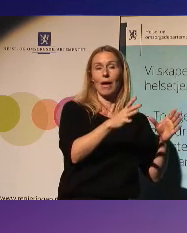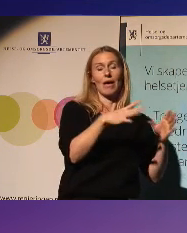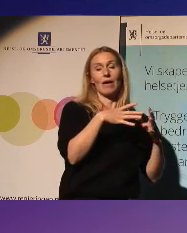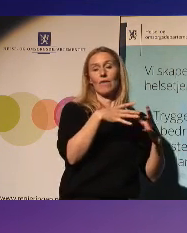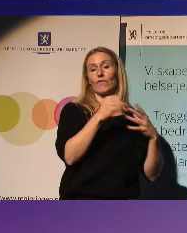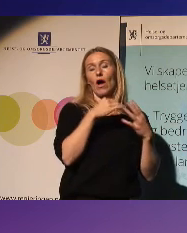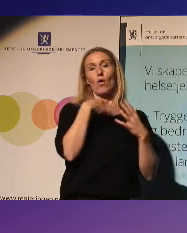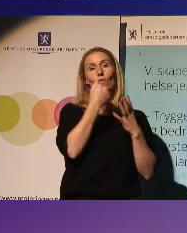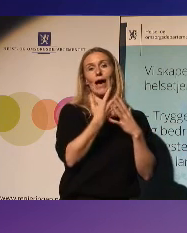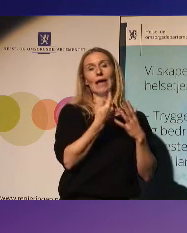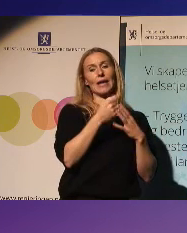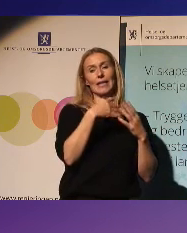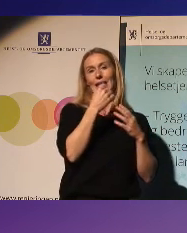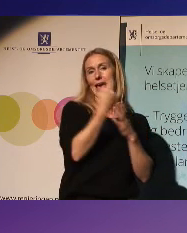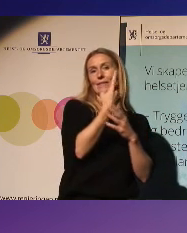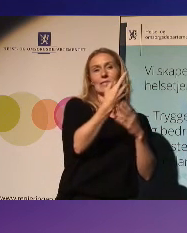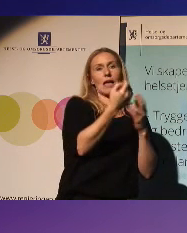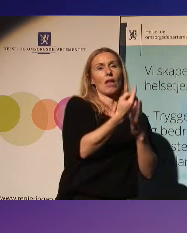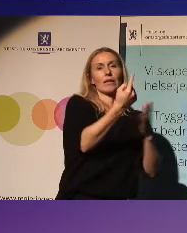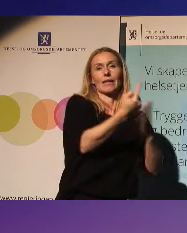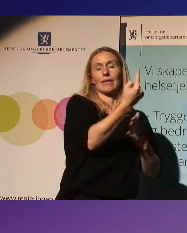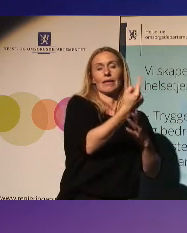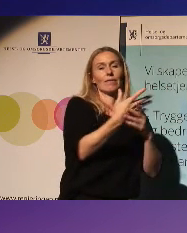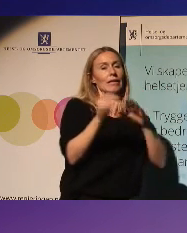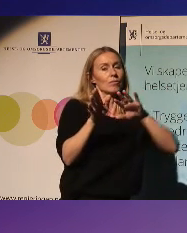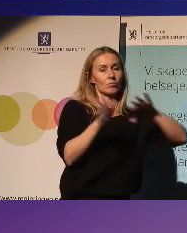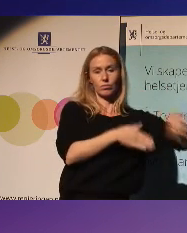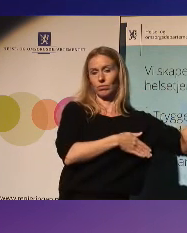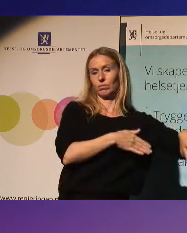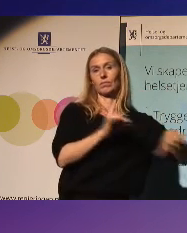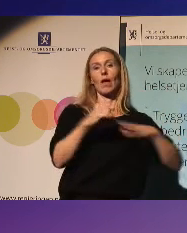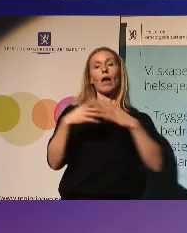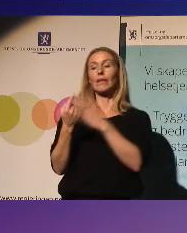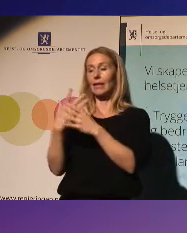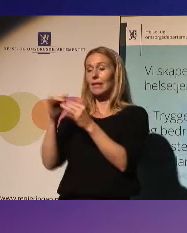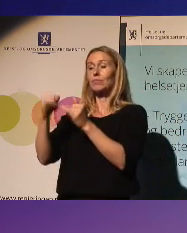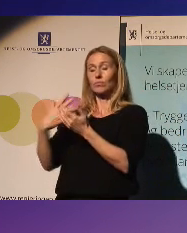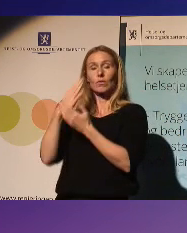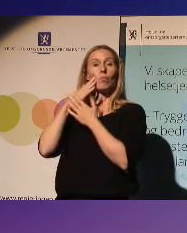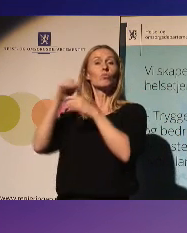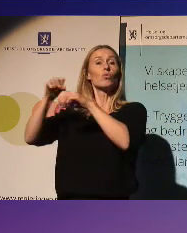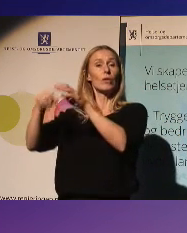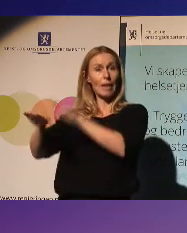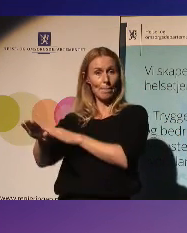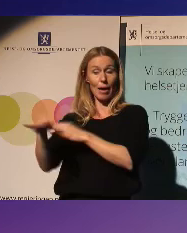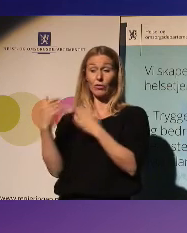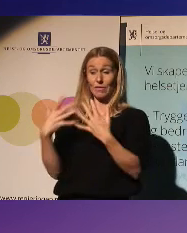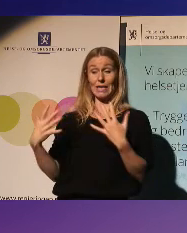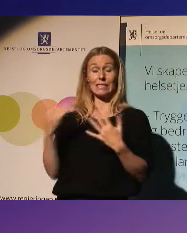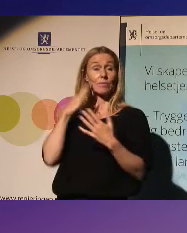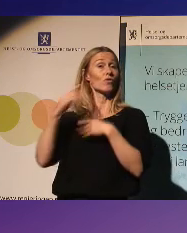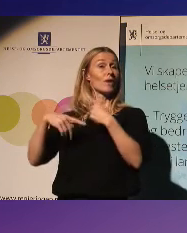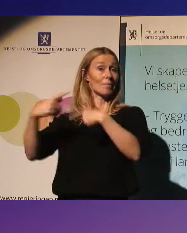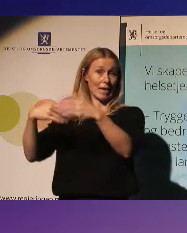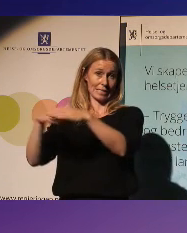være uunngåelig til å bli et ganske uaktuelt alternativ. Og de fleste av dem bor hjemme den dag I dag.